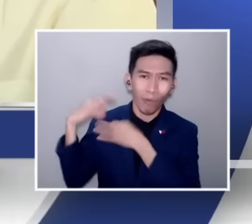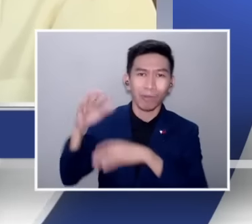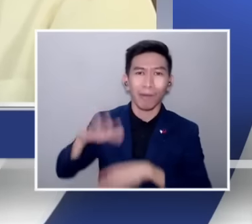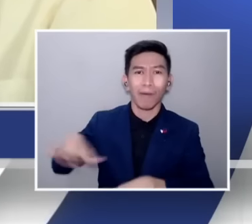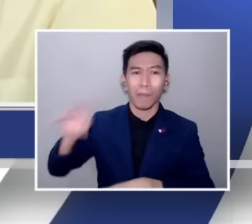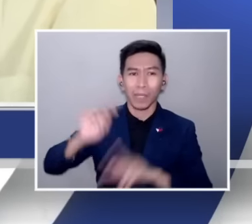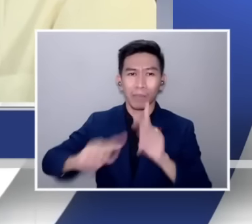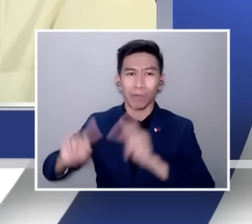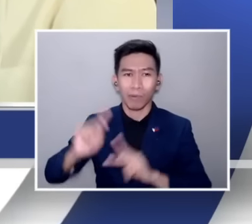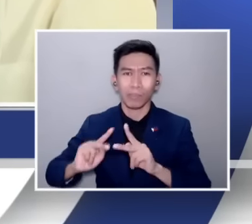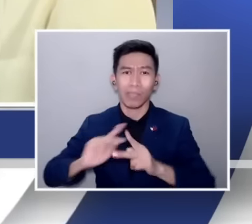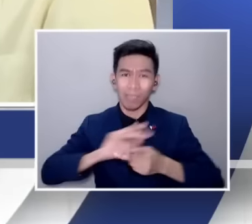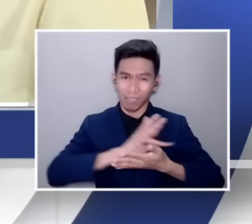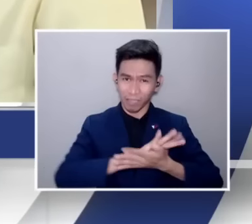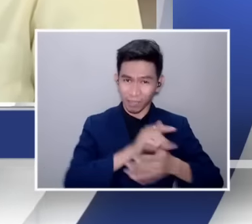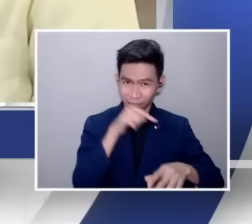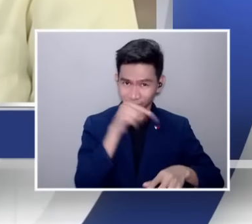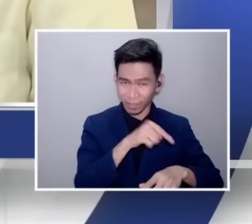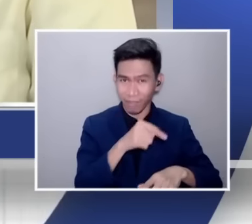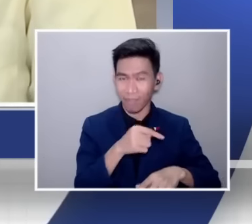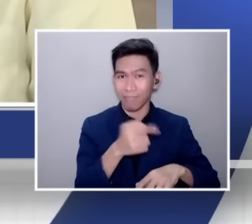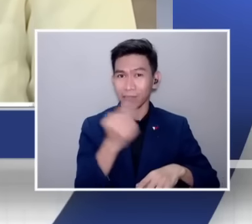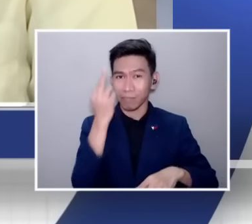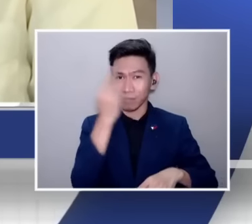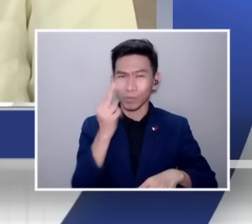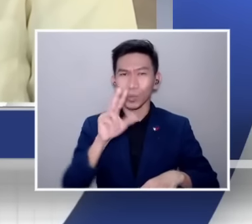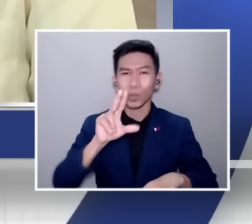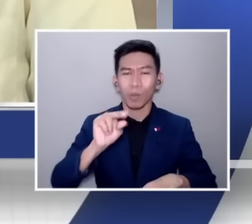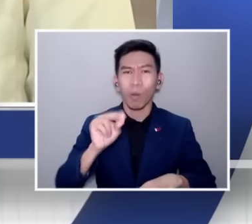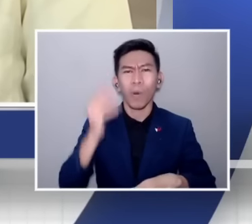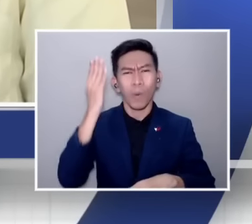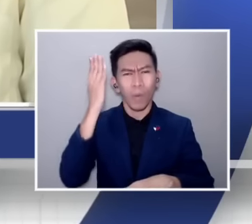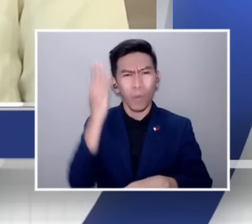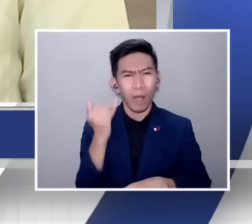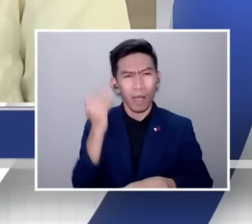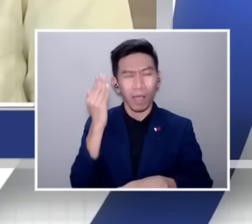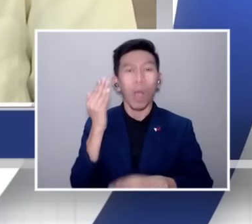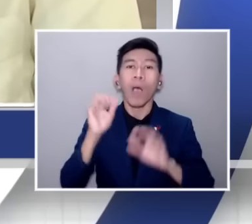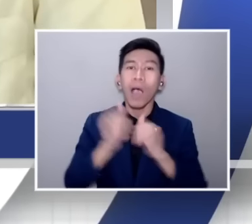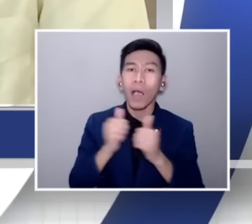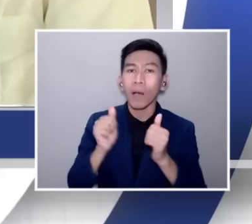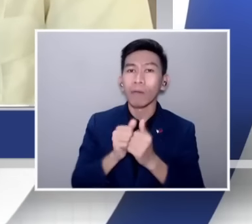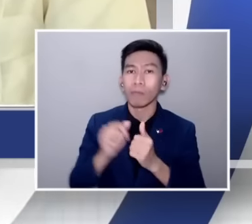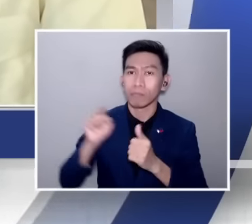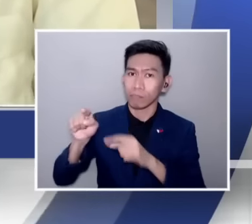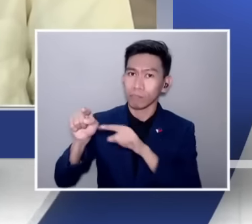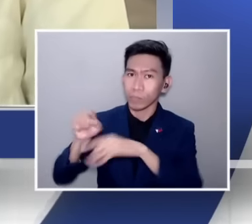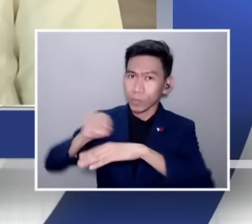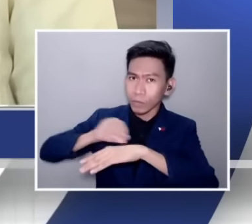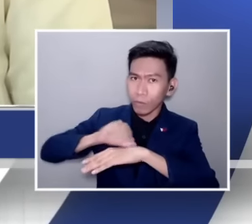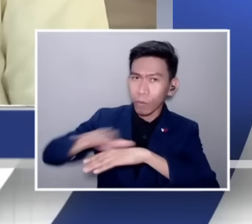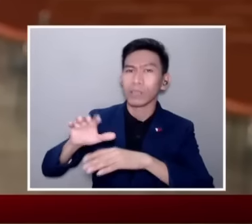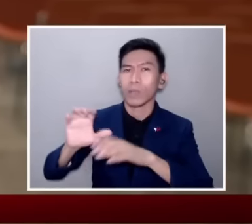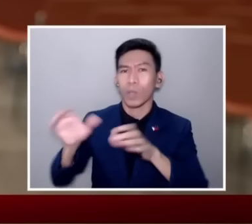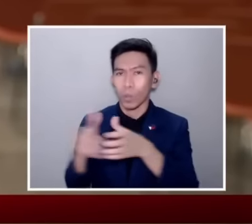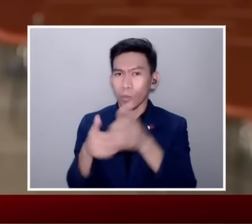ng pandemya yon? What will it take to change the COMELEC and bank's mind?